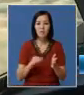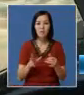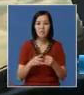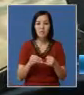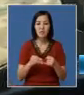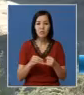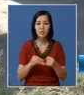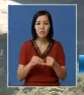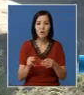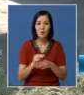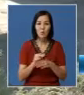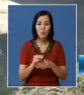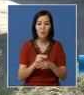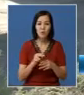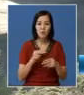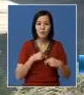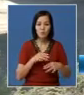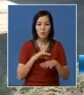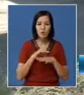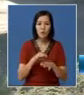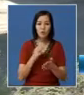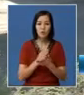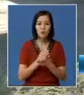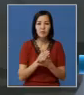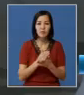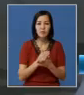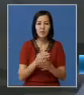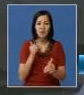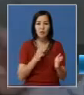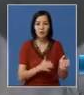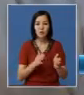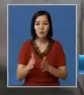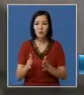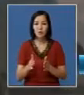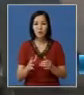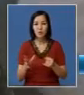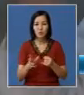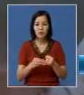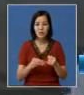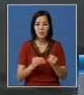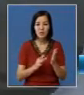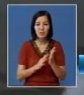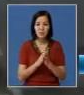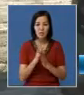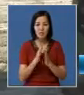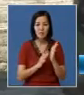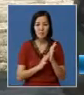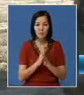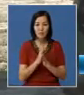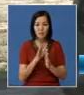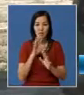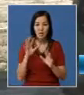жерге өңдеу жұмыстары жүргізіліп жатыр. Мұндай жүйелі жұмыс өңірдегі егістік, жайылым мен шабындықтардың